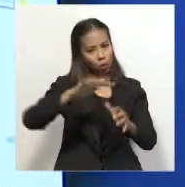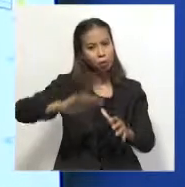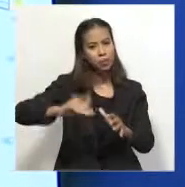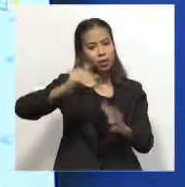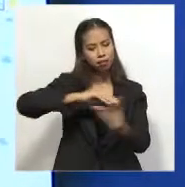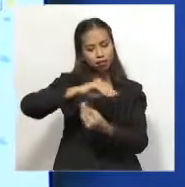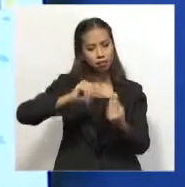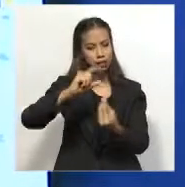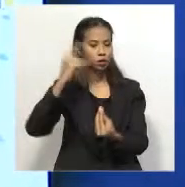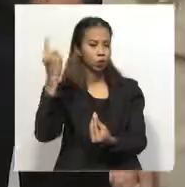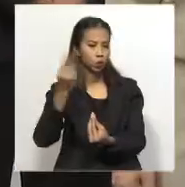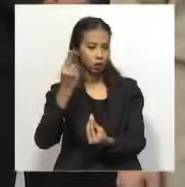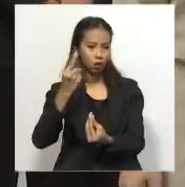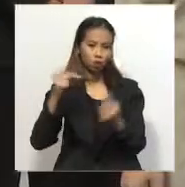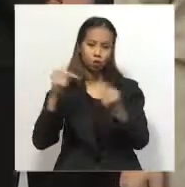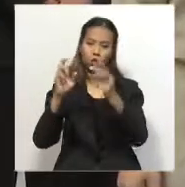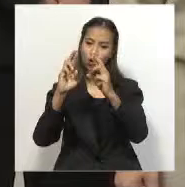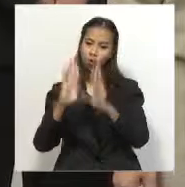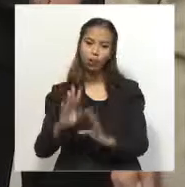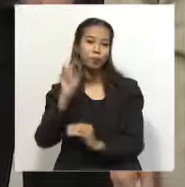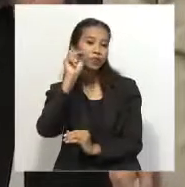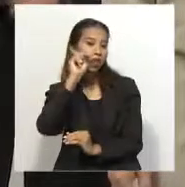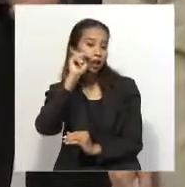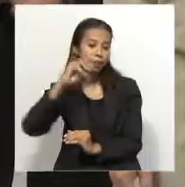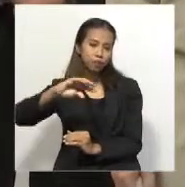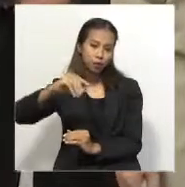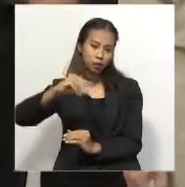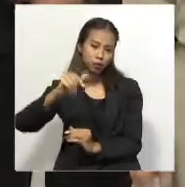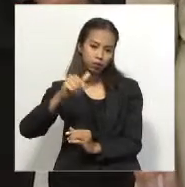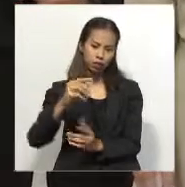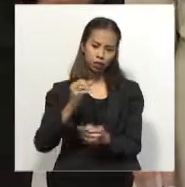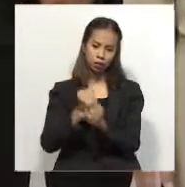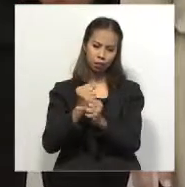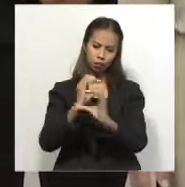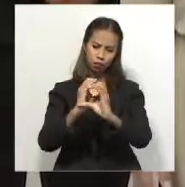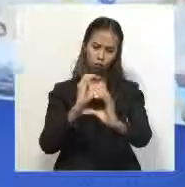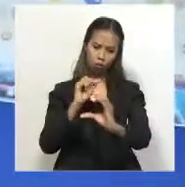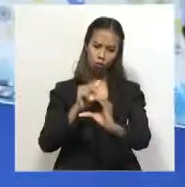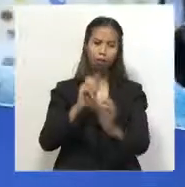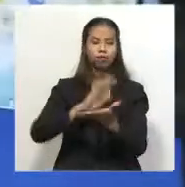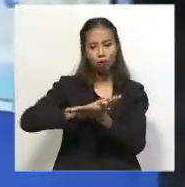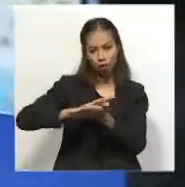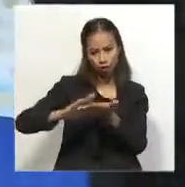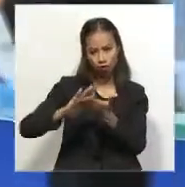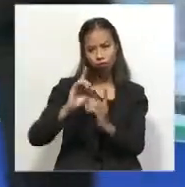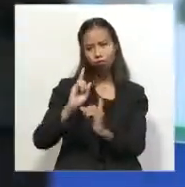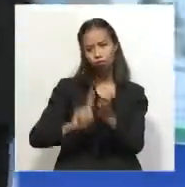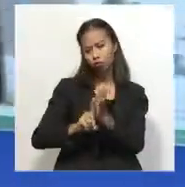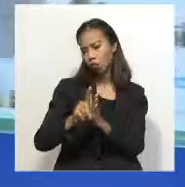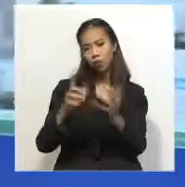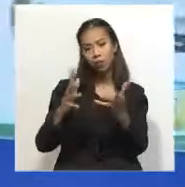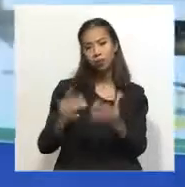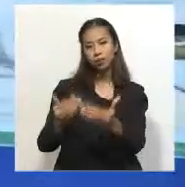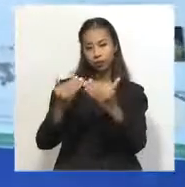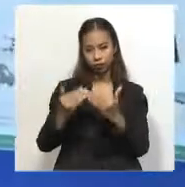รษฐกิจเมืองท่องเที่ยวปรับปรุงระบบน้ำประปาเดิมรวมถึงทำให้ท่อน้ำนั้นสะอาดและก็ปลอดโรค2ก็คือการสร้างความมั่นคง